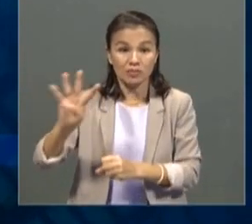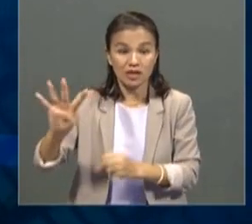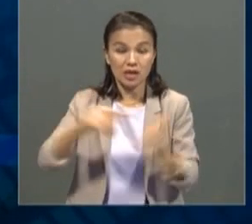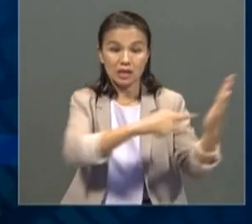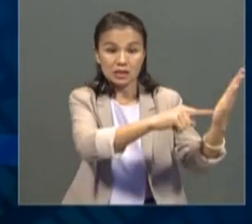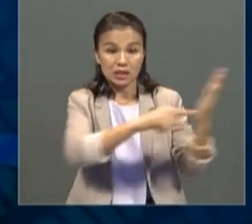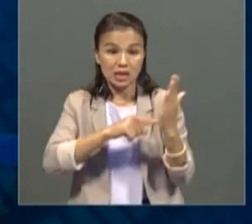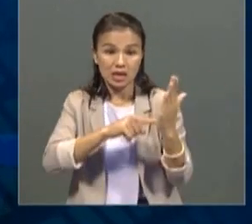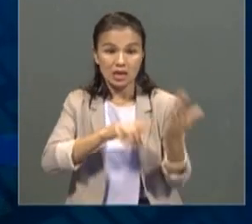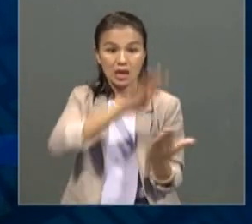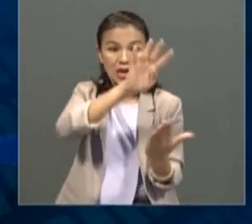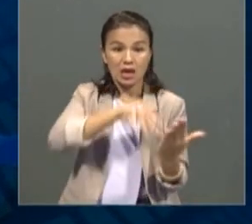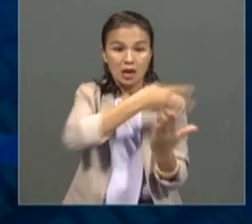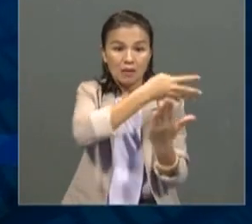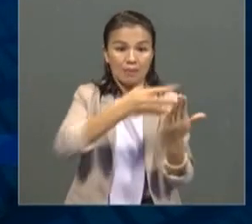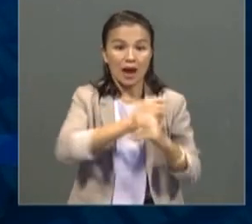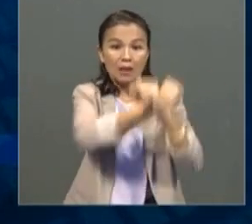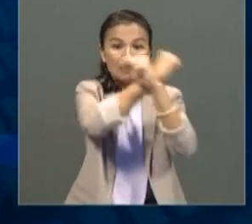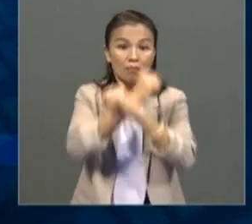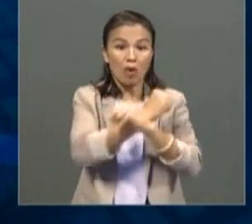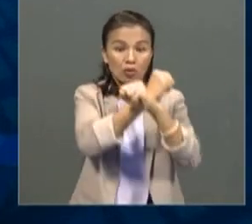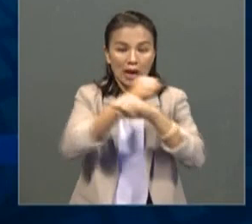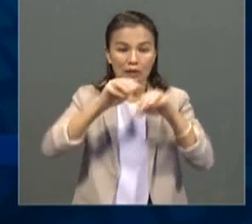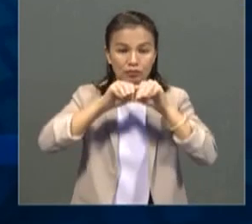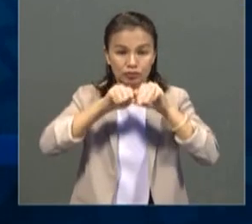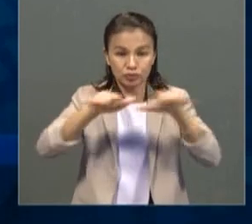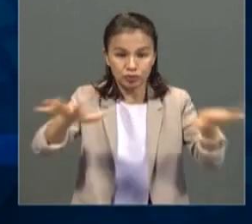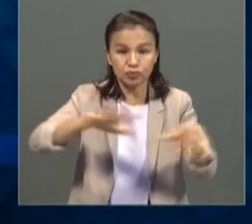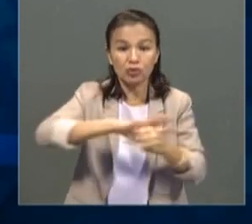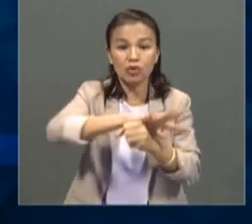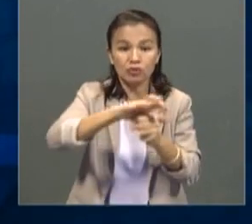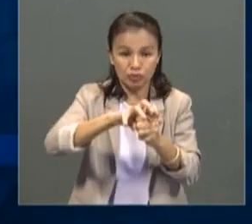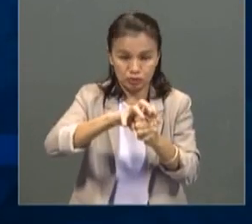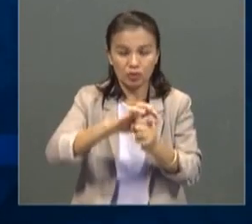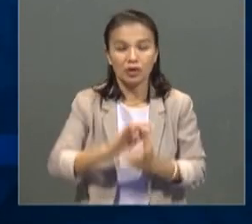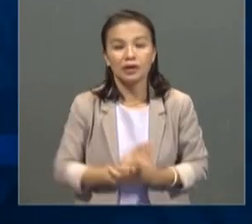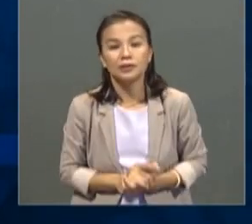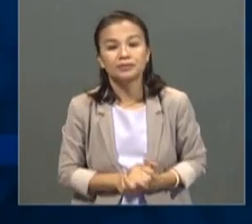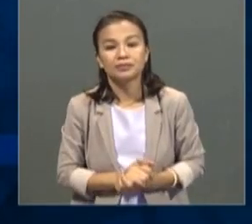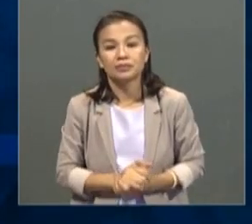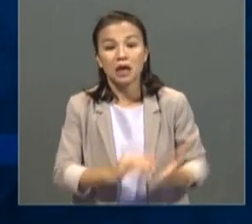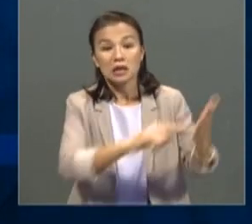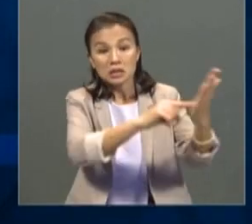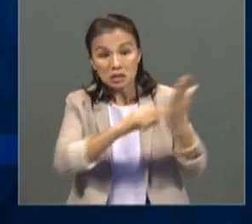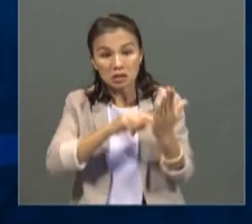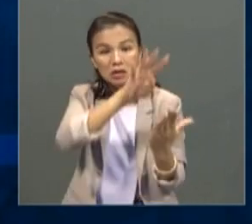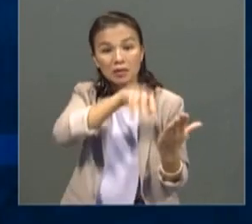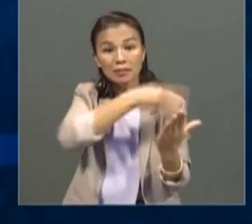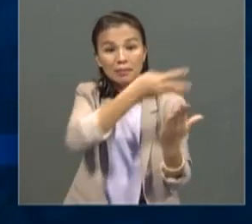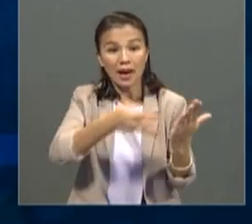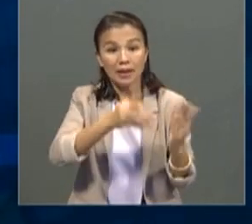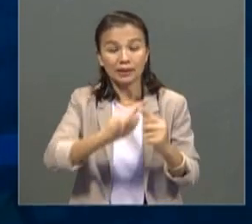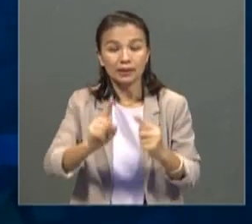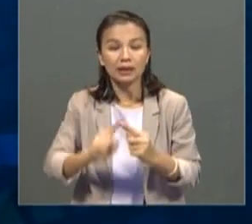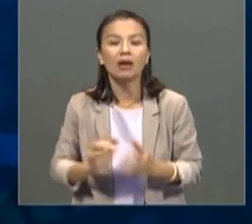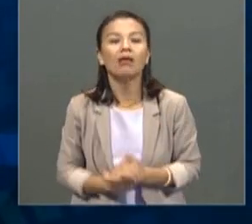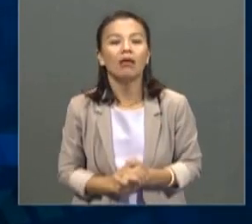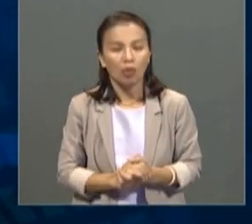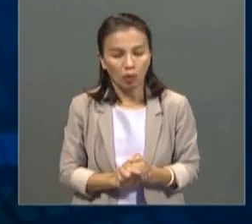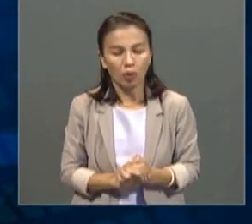တဲ့အကြောင်းတွေကိုဘလို့စာမွေးဝင်ဝင်ခွေဖြေမှာနဲ့ပတ်သက်ပြီးတော့ဘလို့လုပ်မလဲဆိုတာနဲ့ပတ်သက်ပြီးကျွန်တော်တို့တင်ပြလာတာရှိပါတ